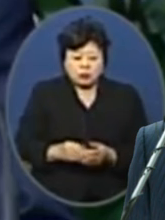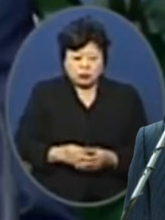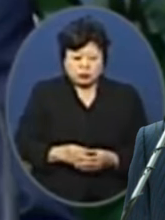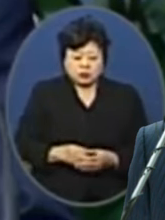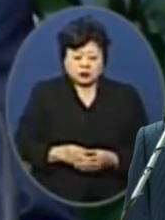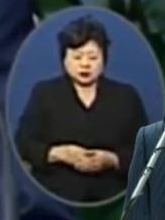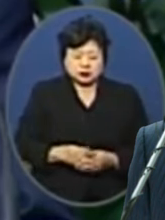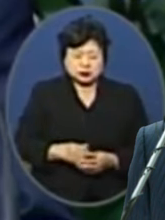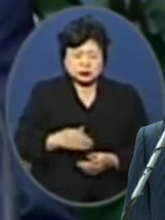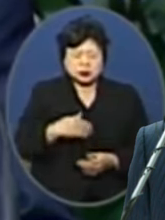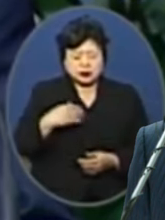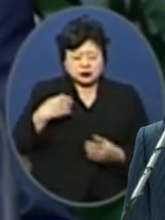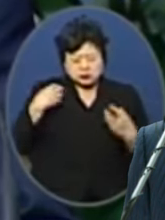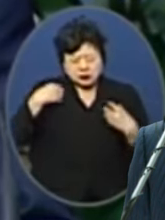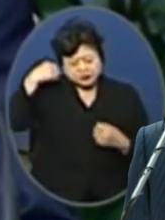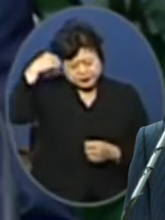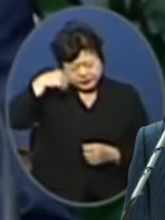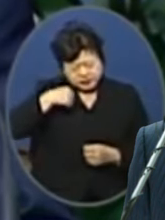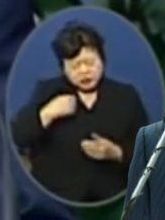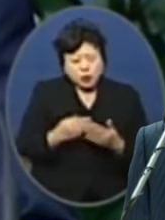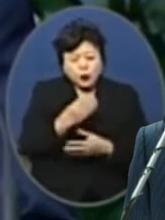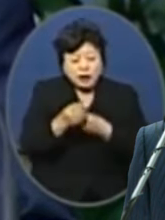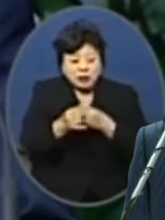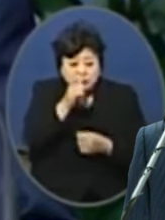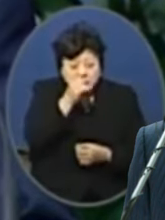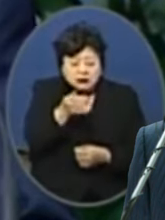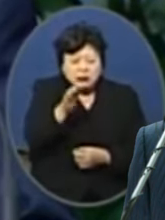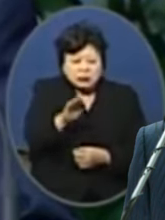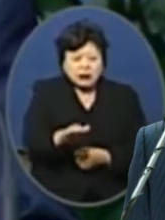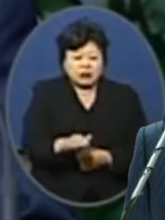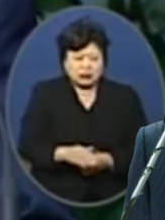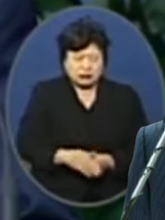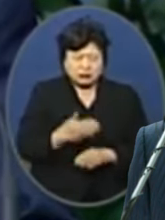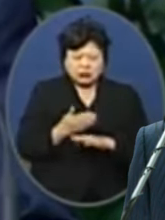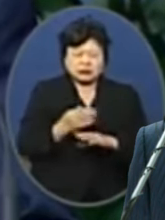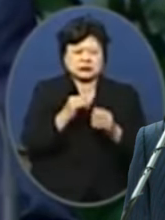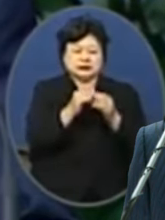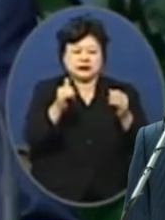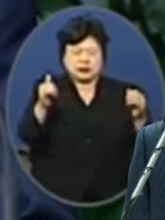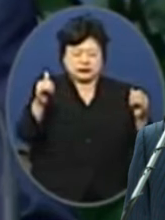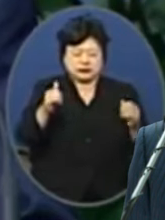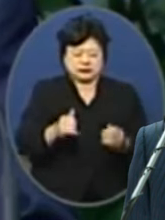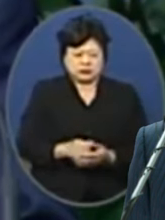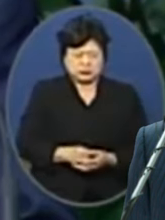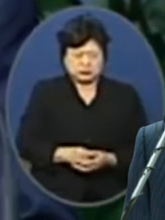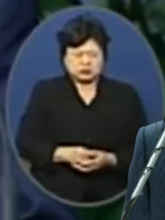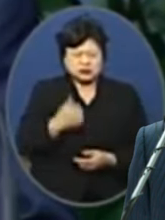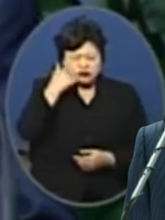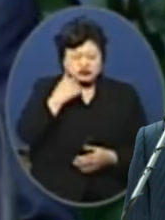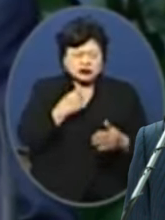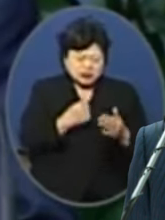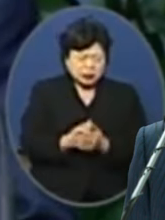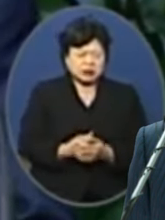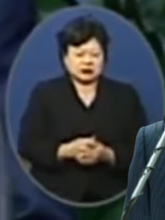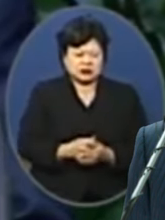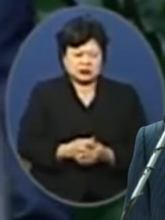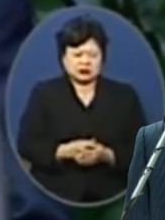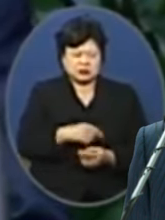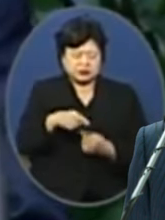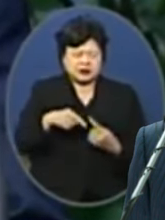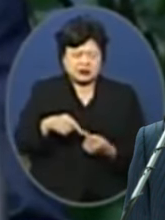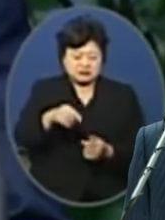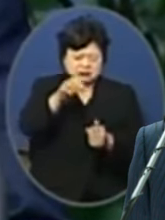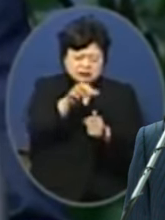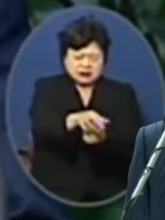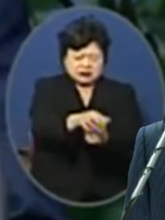자기의 책임을 느끼고 회개하지 그렇지 않은 사람은 다른 사람에게 책임을 다 돌리는